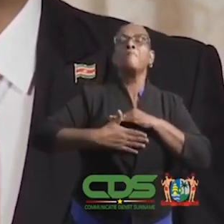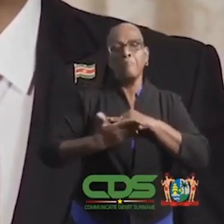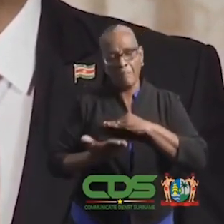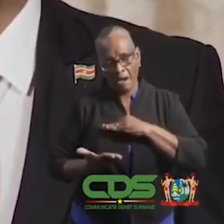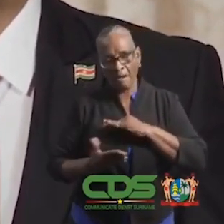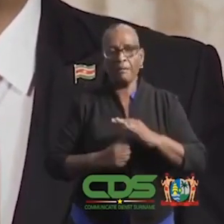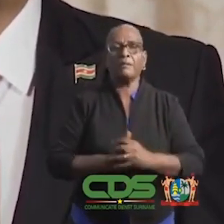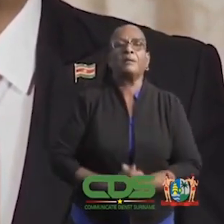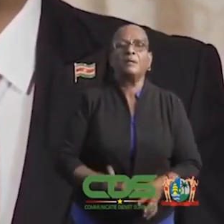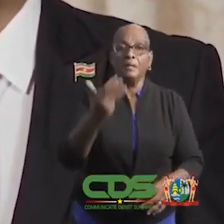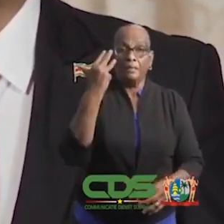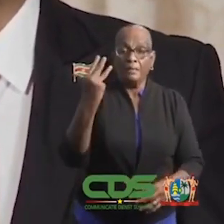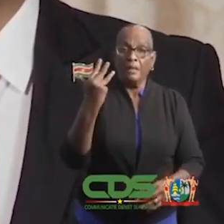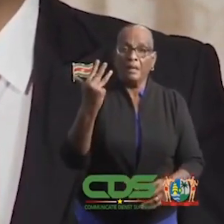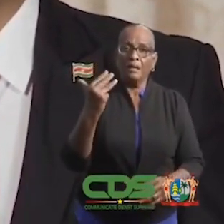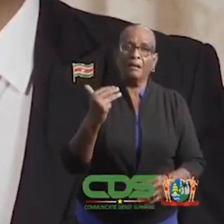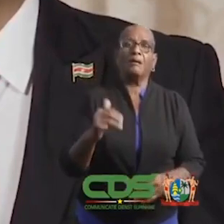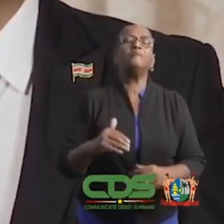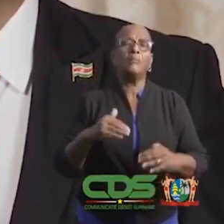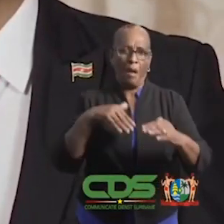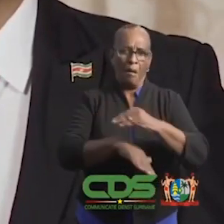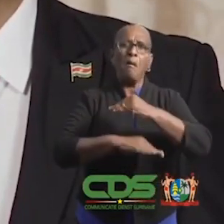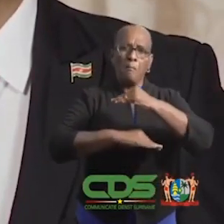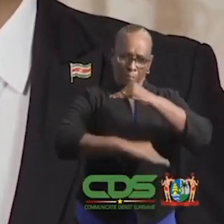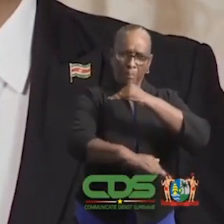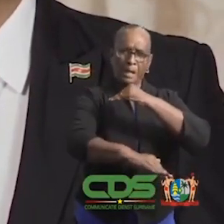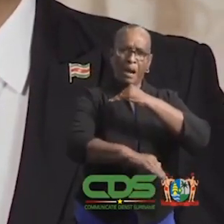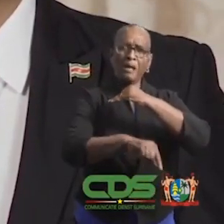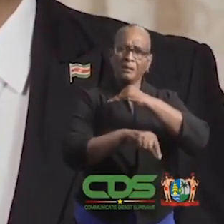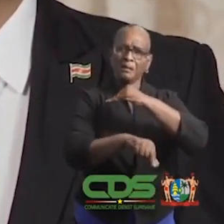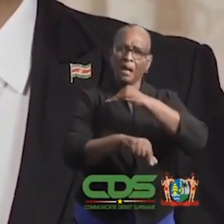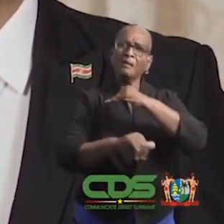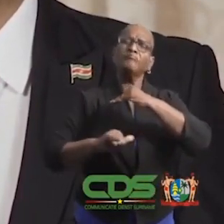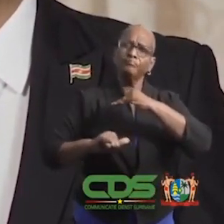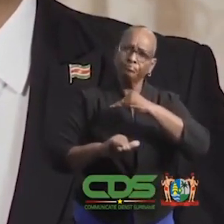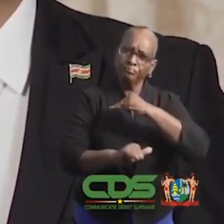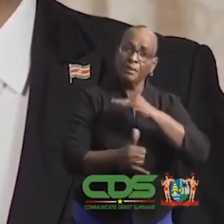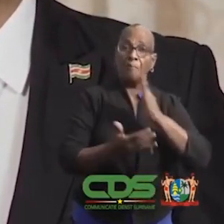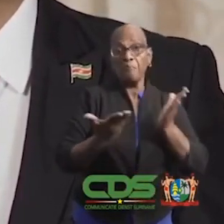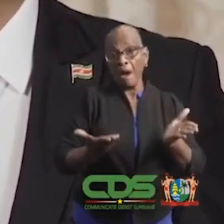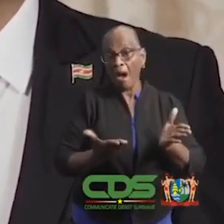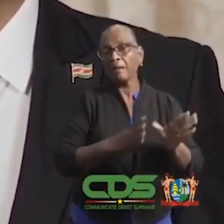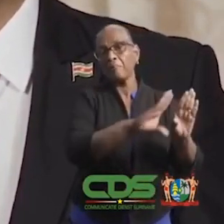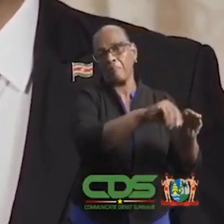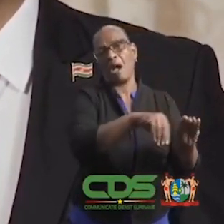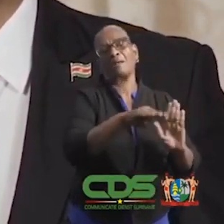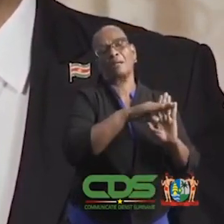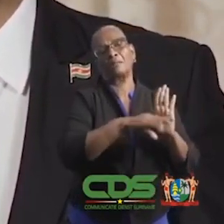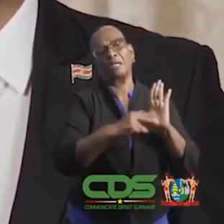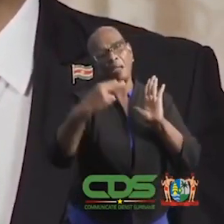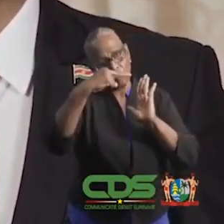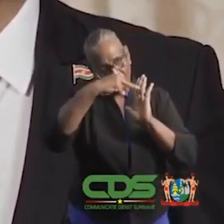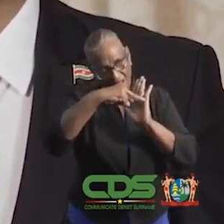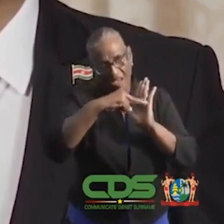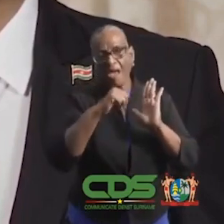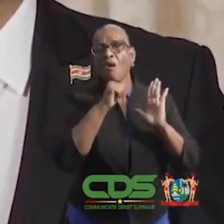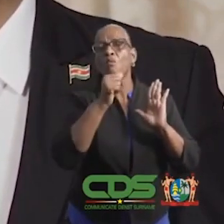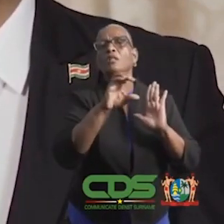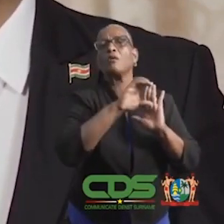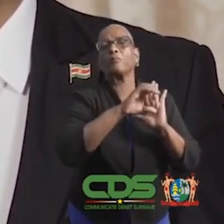Maatregel 9. Vluchten naar het binnenland worden slechts ondernomen onder naleving van de geldende